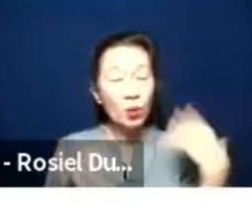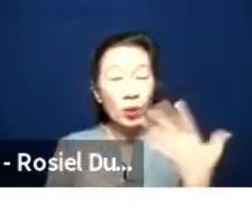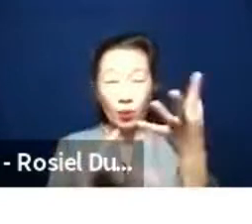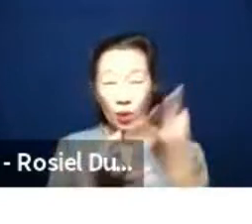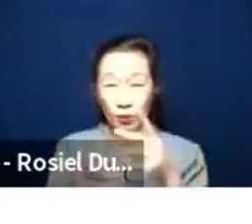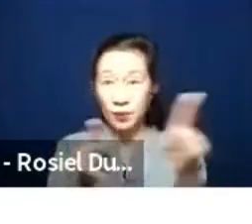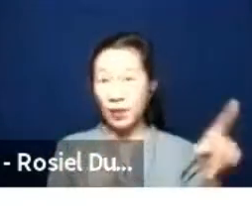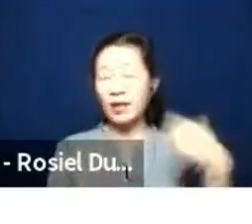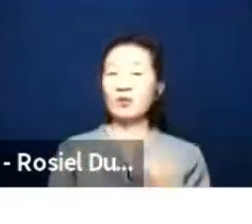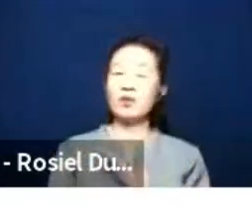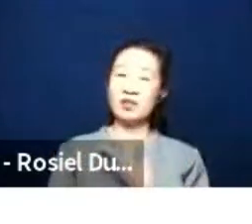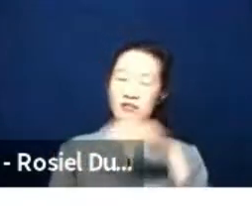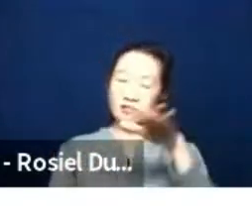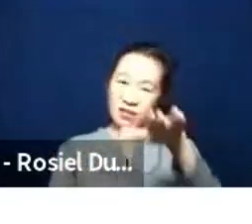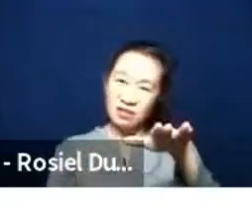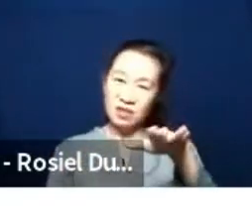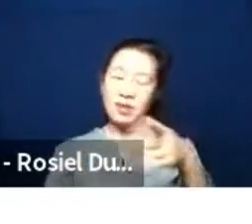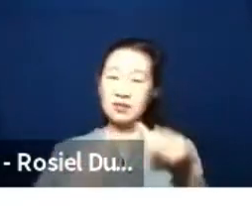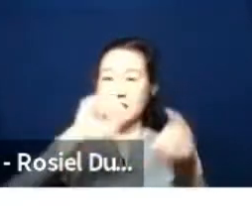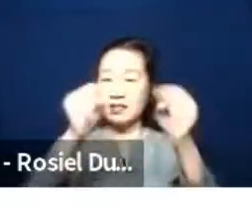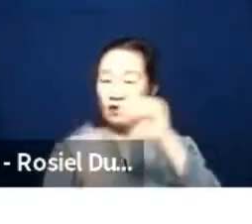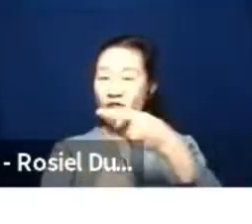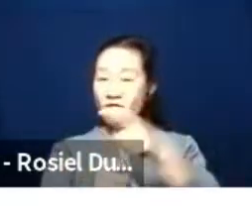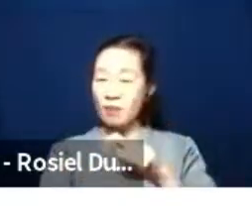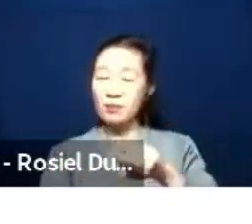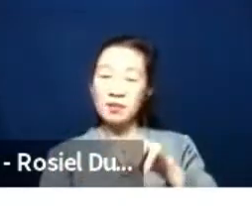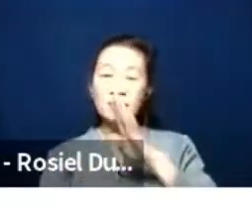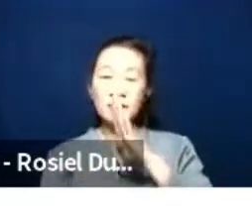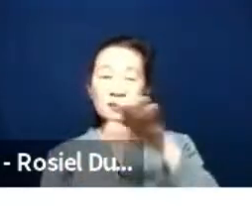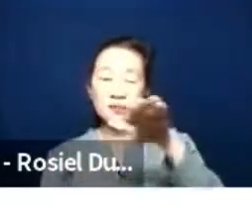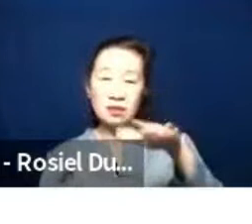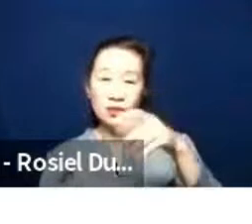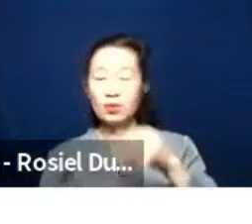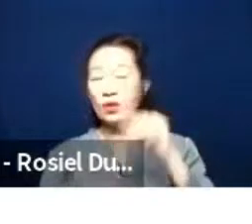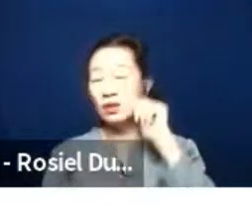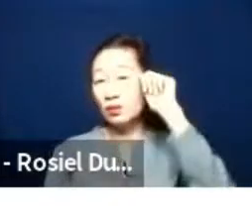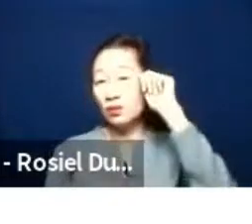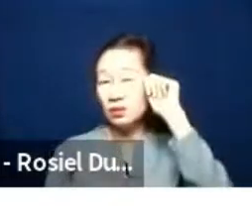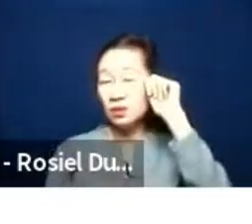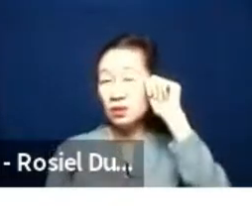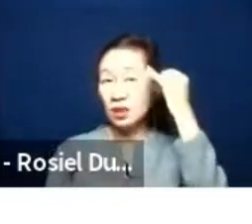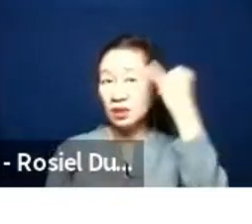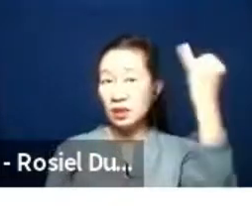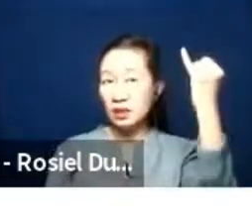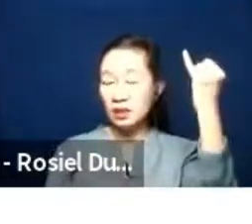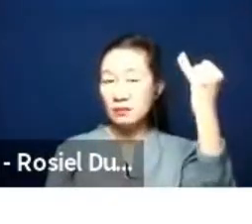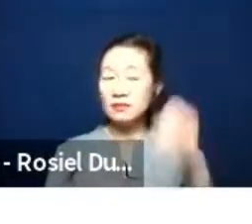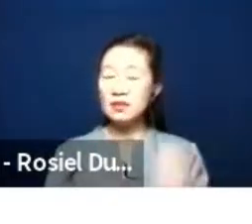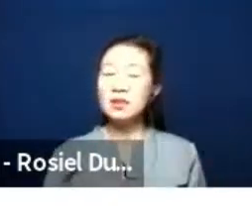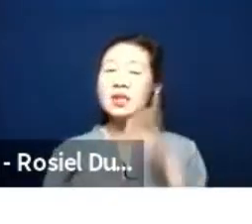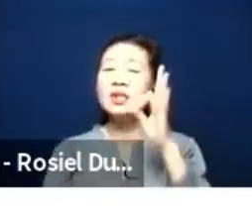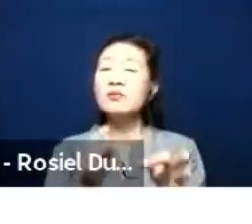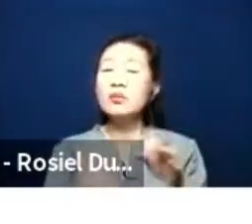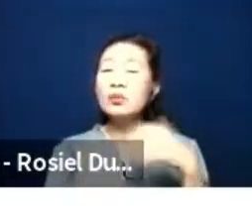ang ating anak sa pag-transition from childhood to adulthood. No? So in the ideal sense, pag